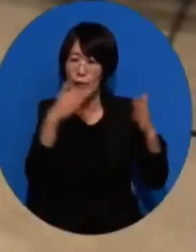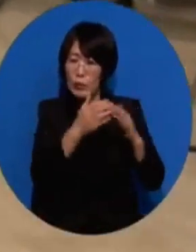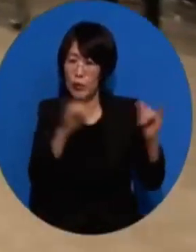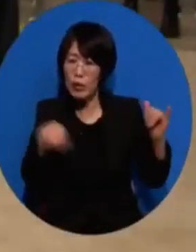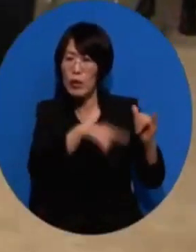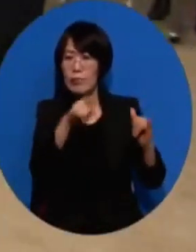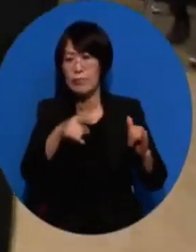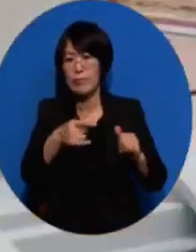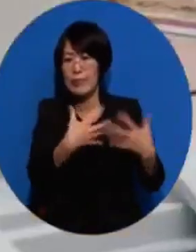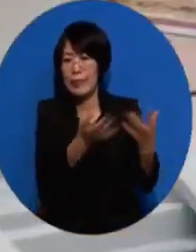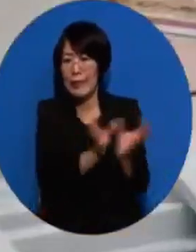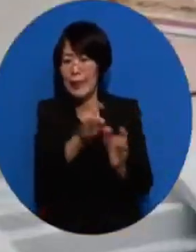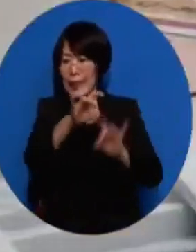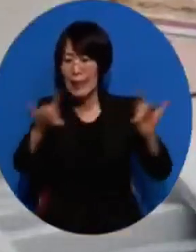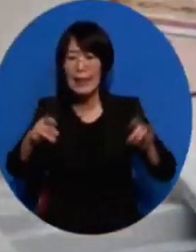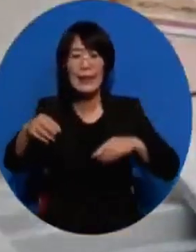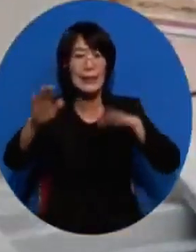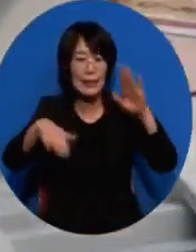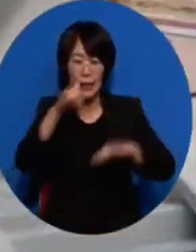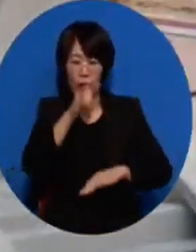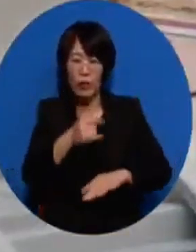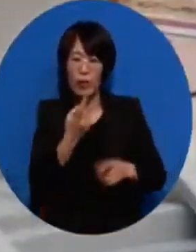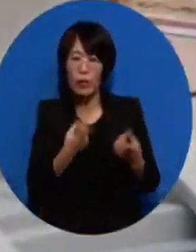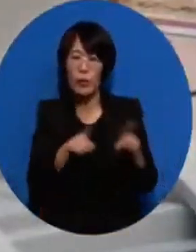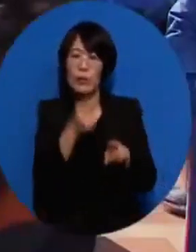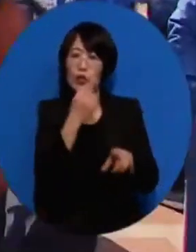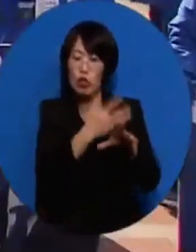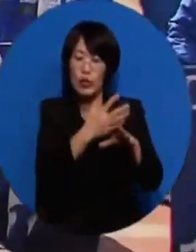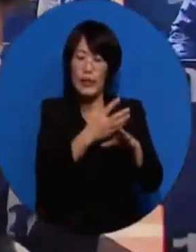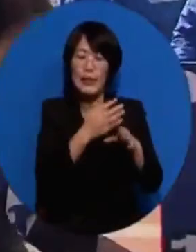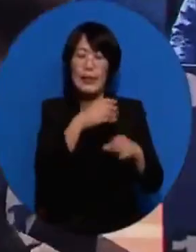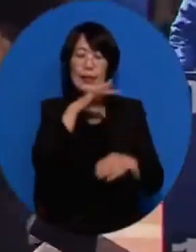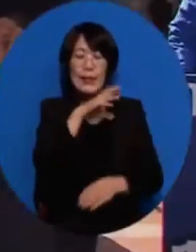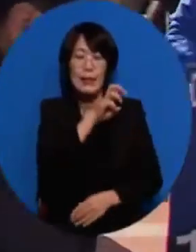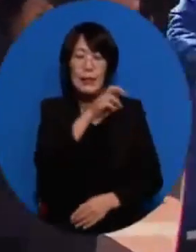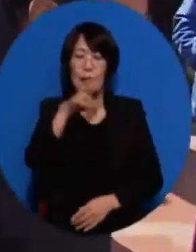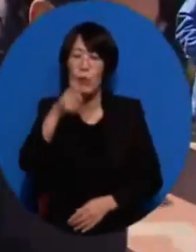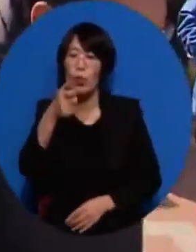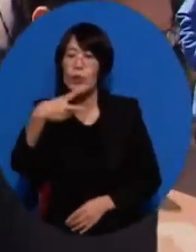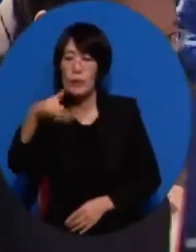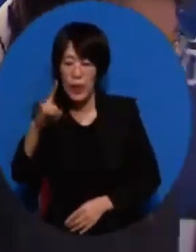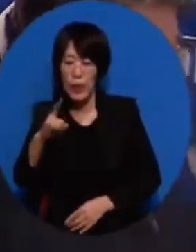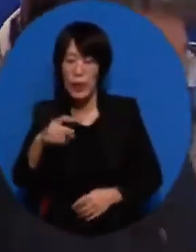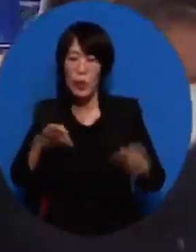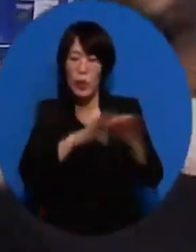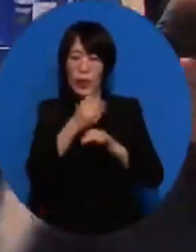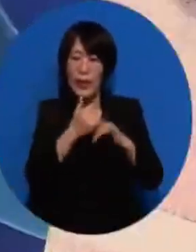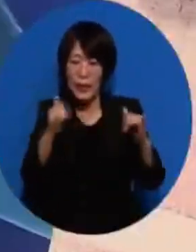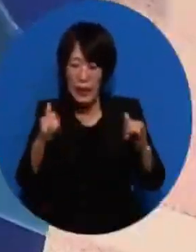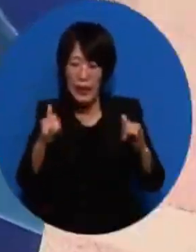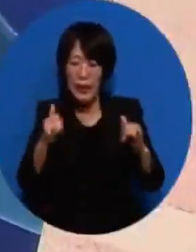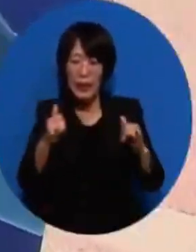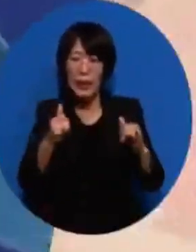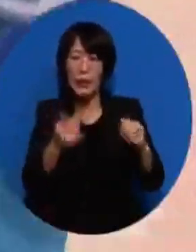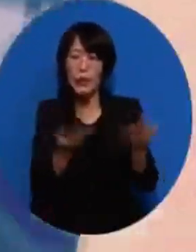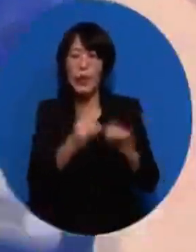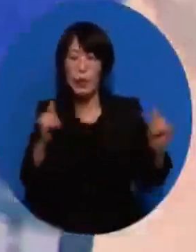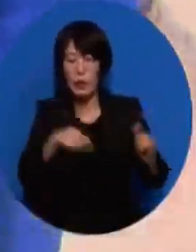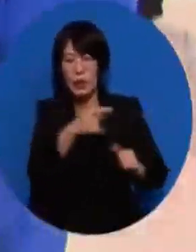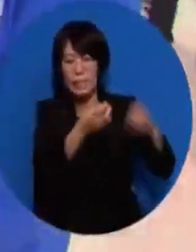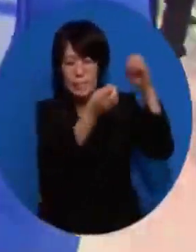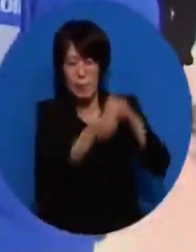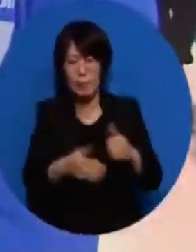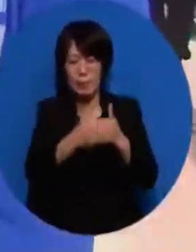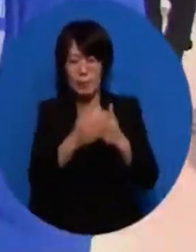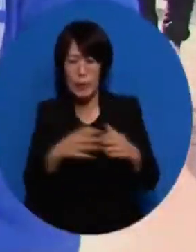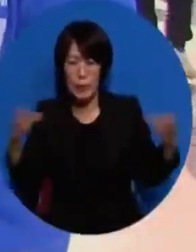차이가 있습니다. 더불어민주당은 30대에서 50대, 노동자와 자영업자 등 전통적 지지 기반의 결집을